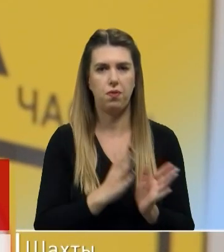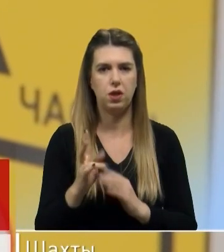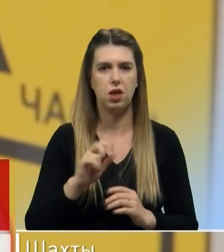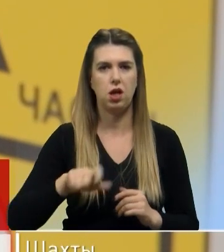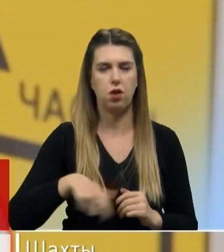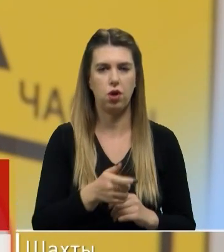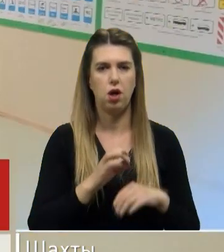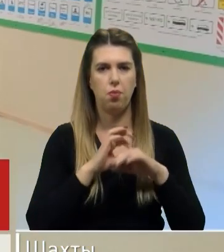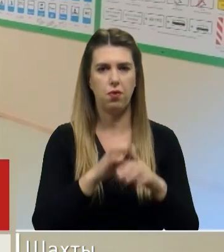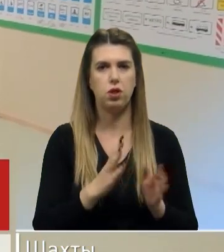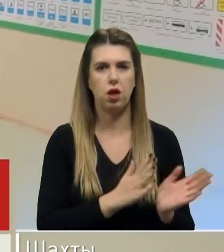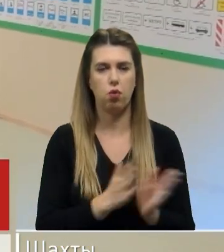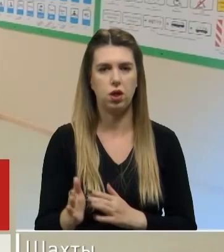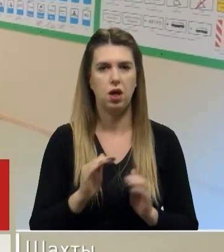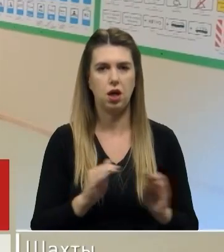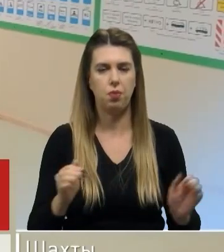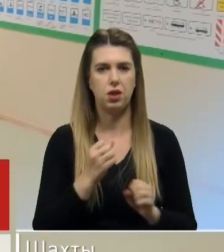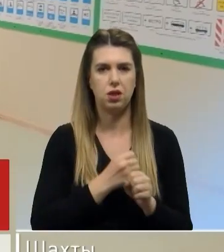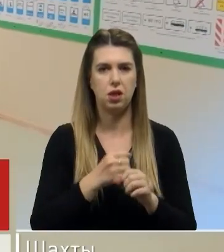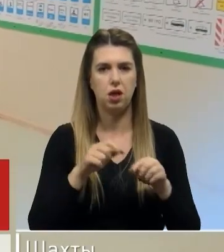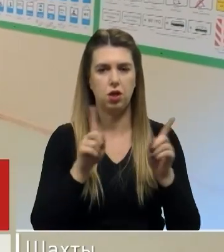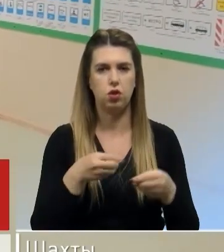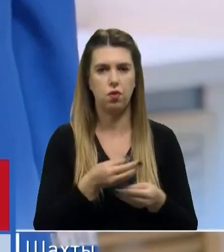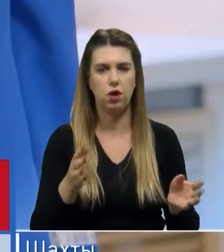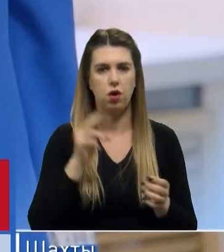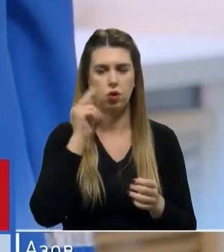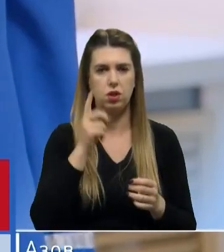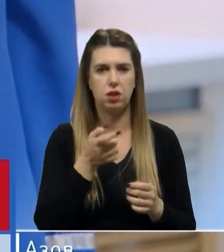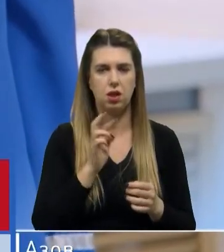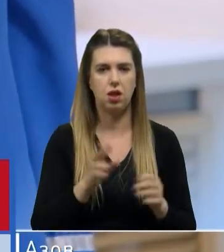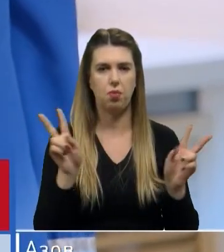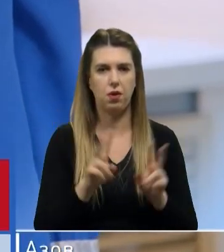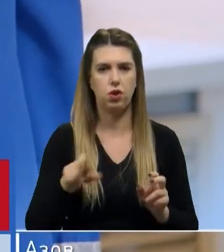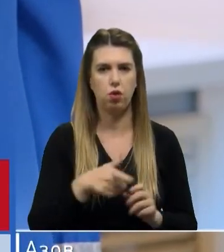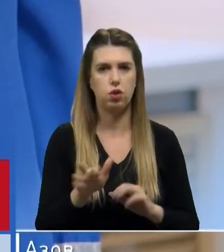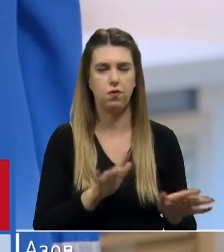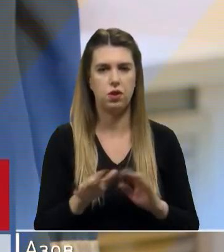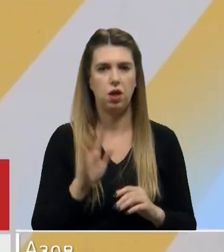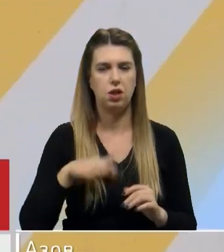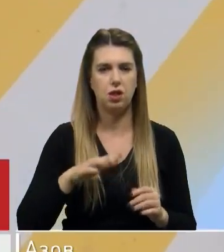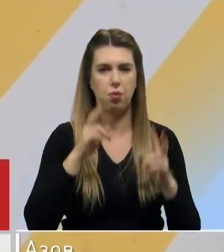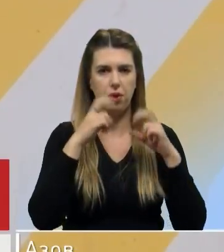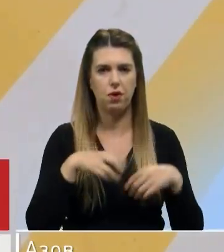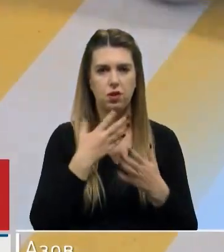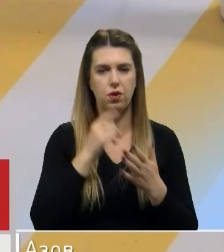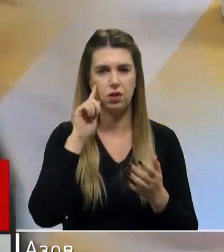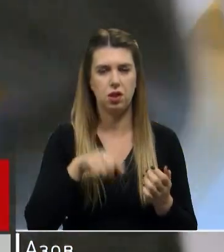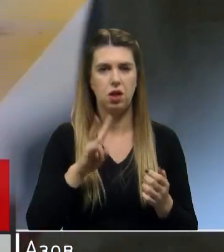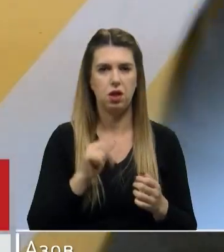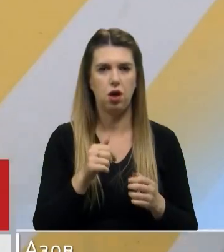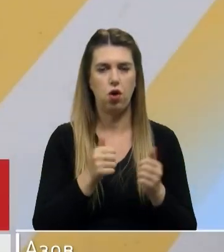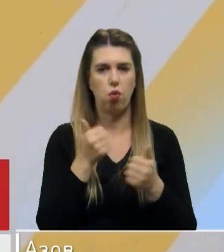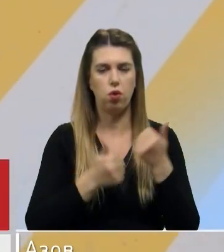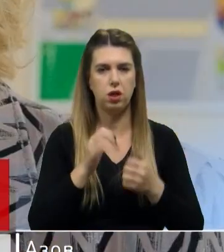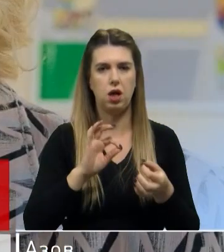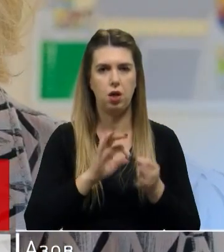на дороге проводятся регулярно. Ребята создают листовки, изучают знаки и правила дорожного движения, а затем проверяют свои знания на конкурсах